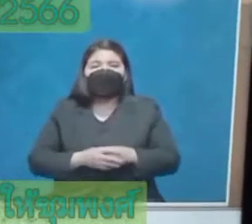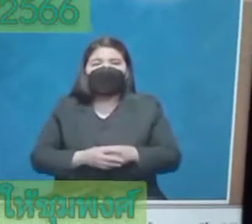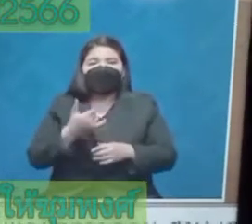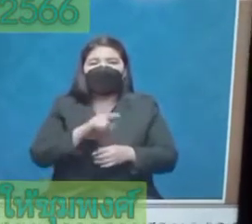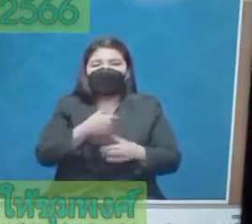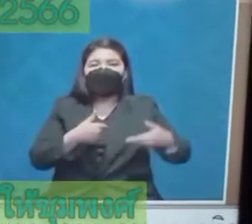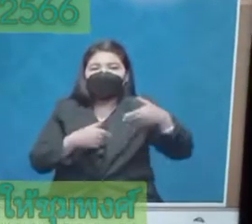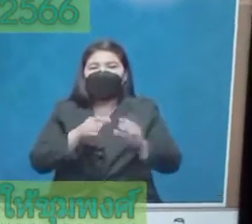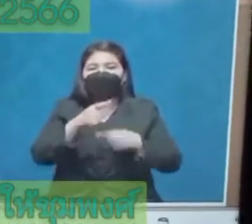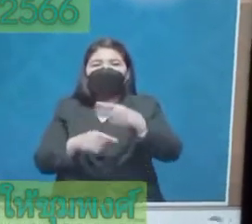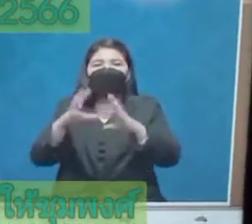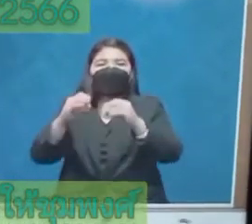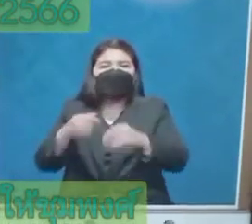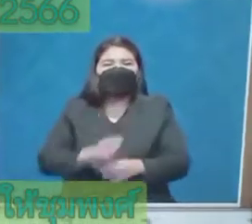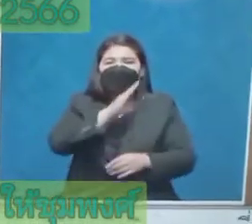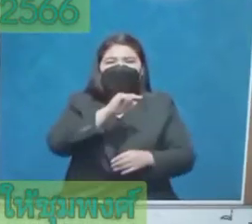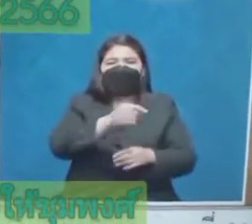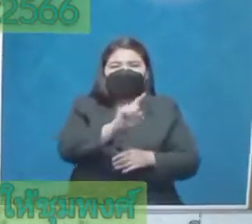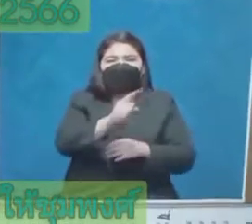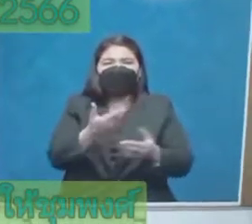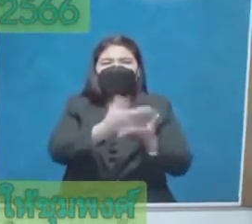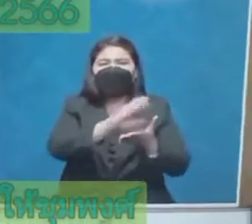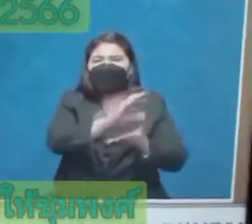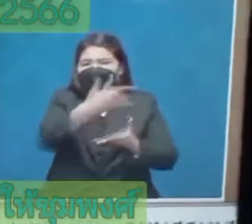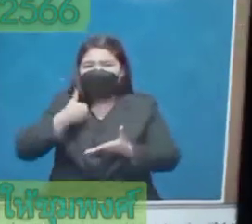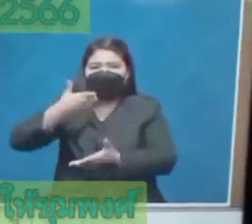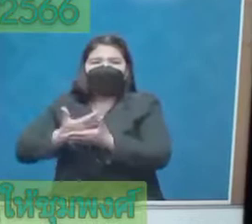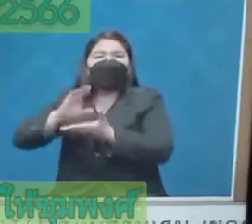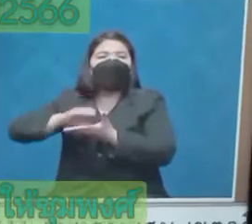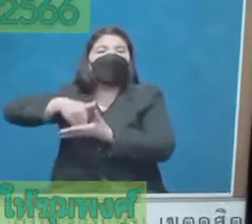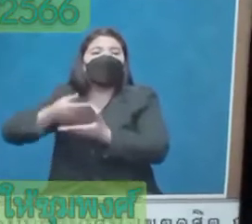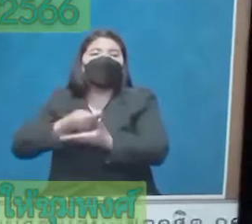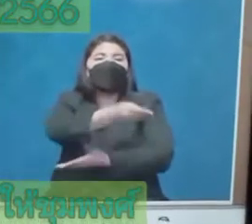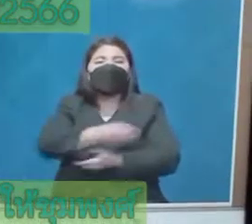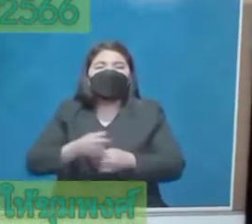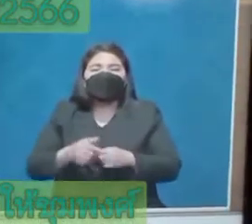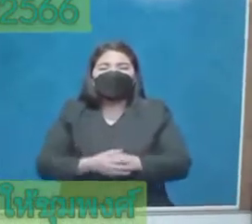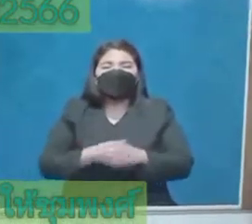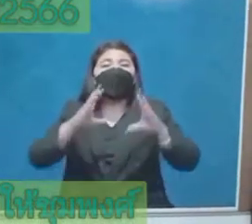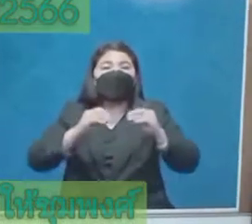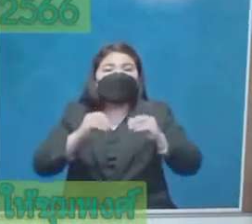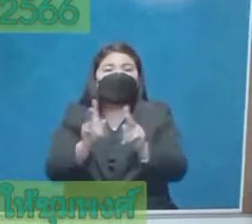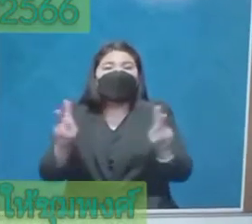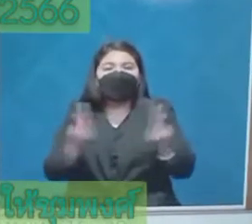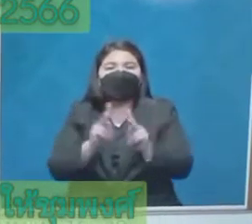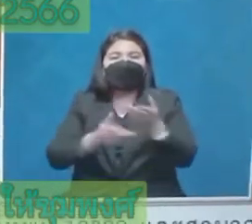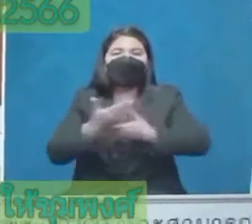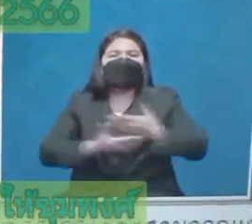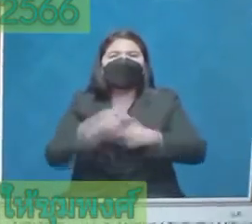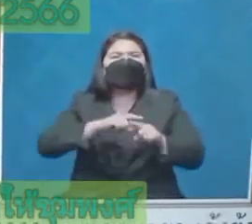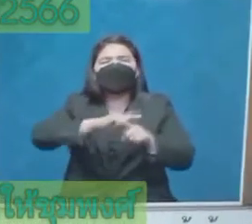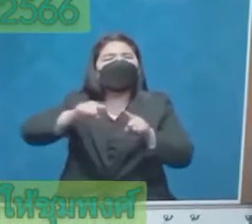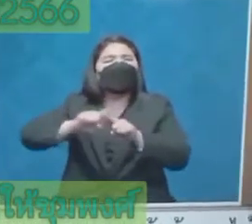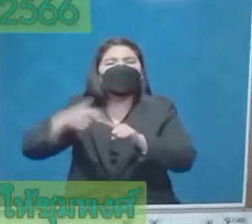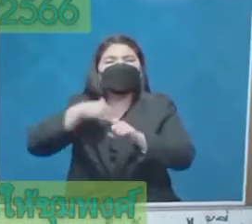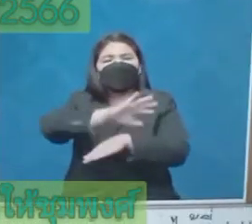ประชุมขอมาตรงนั้นตรงนี้ที่ไม่มีงบประมาณประจำปีอยู่ผมก็ให้งบกลางลงไปผ่านที่ประชุมกรรมการคัดกรองทุกอย่าง